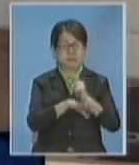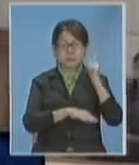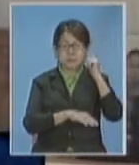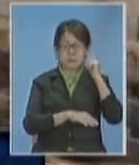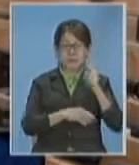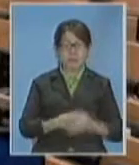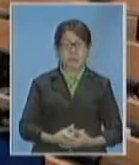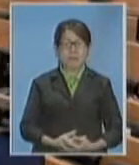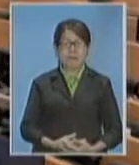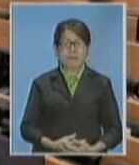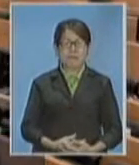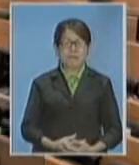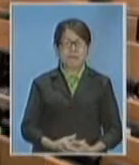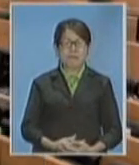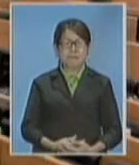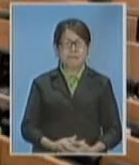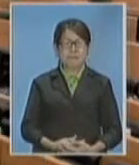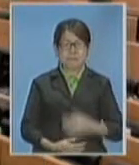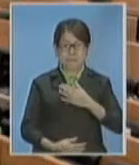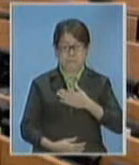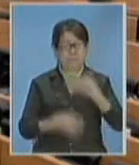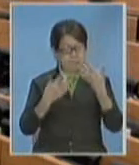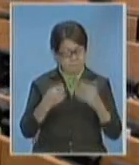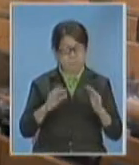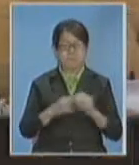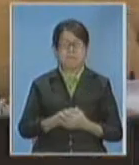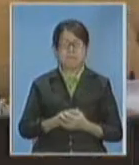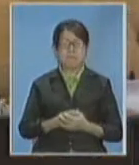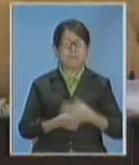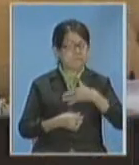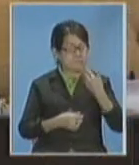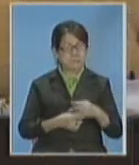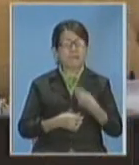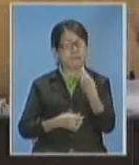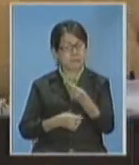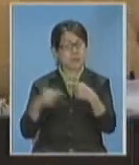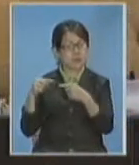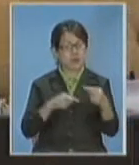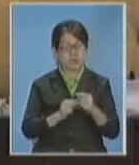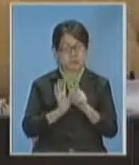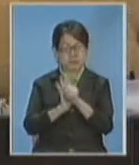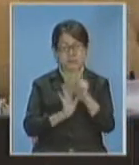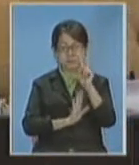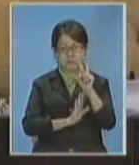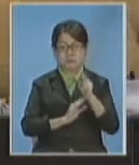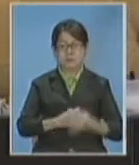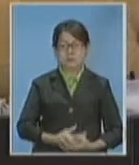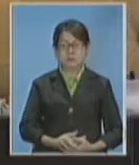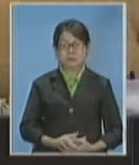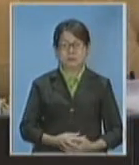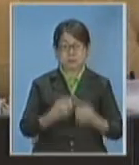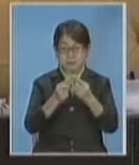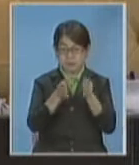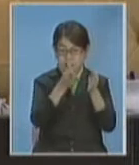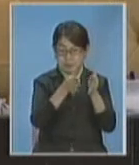ยครับ ผมวินิจฉัยแล้วครับแล้วยืนยันผมอนุญาตให้ท่านได้พูดไม่เกิน2นาทีฮะแต่พูด